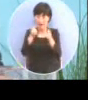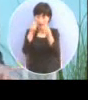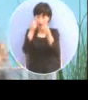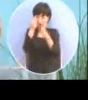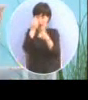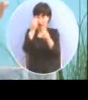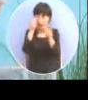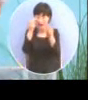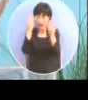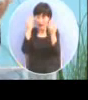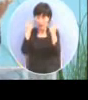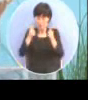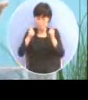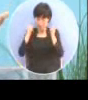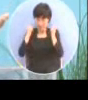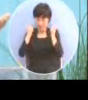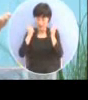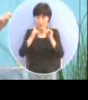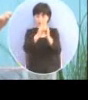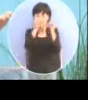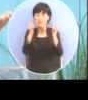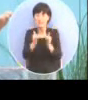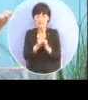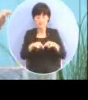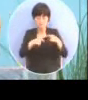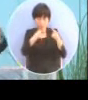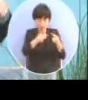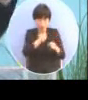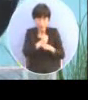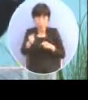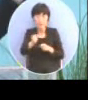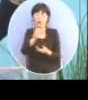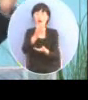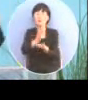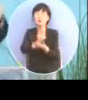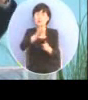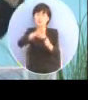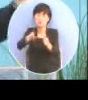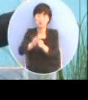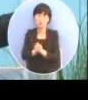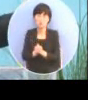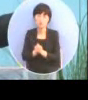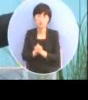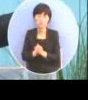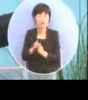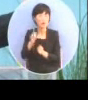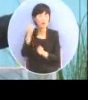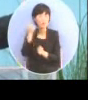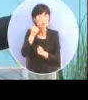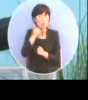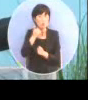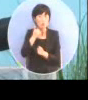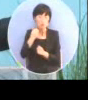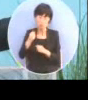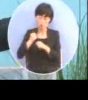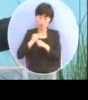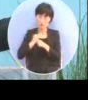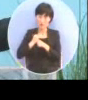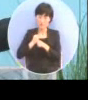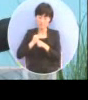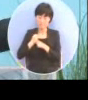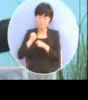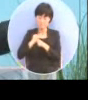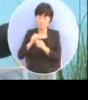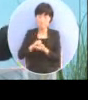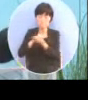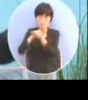đừng có bối rối. 당황해가지고 군대 가면은 일주일 조금 빨리 온 친구가 선배요. 아, khi mà vào quân